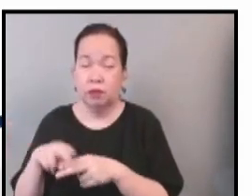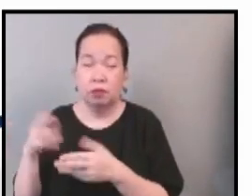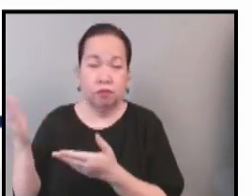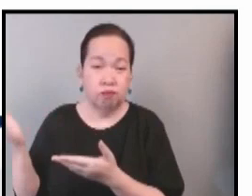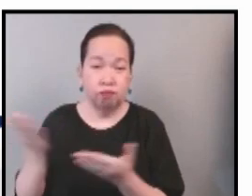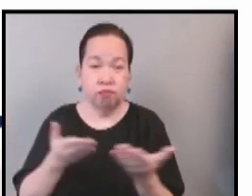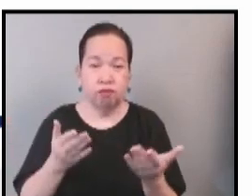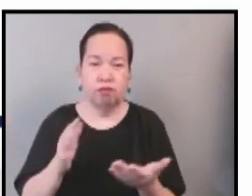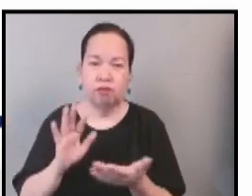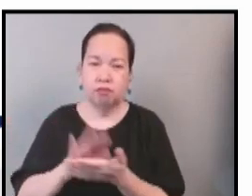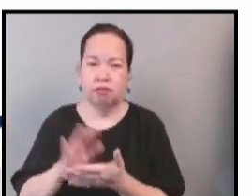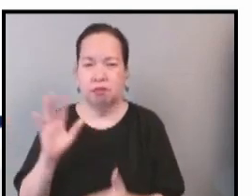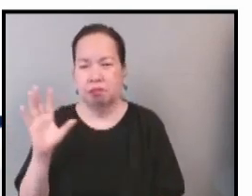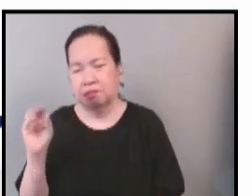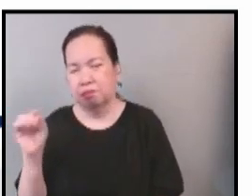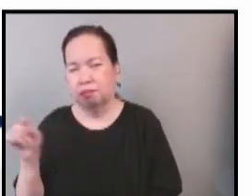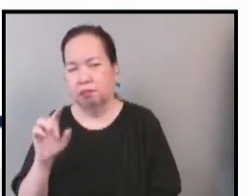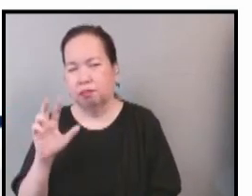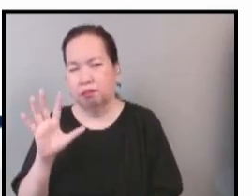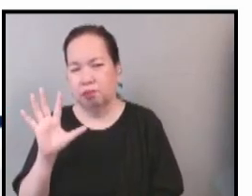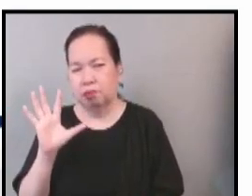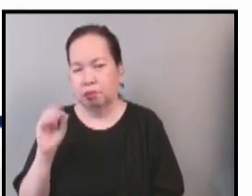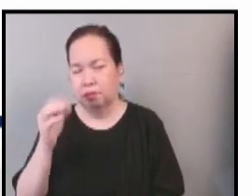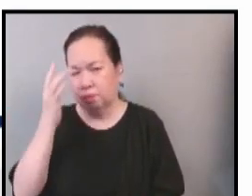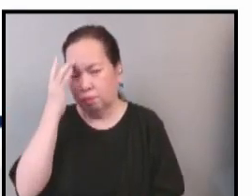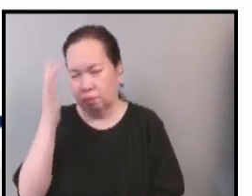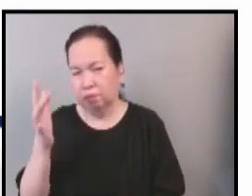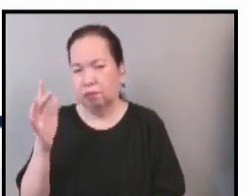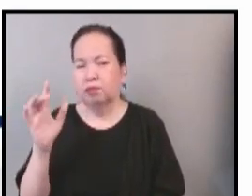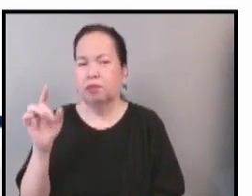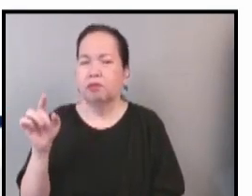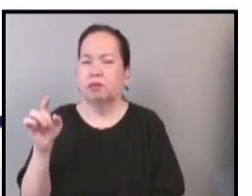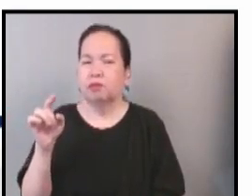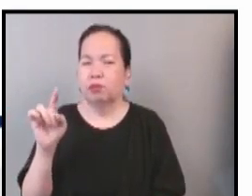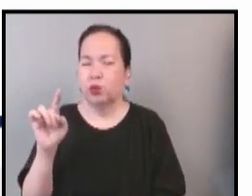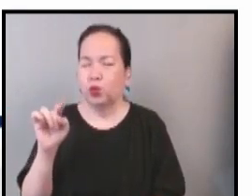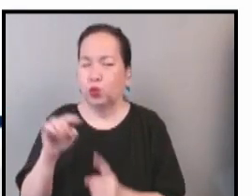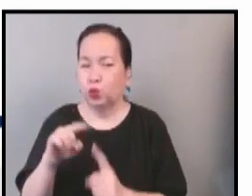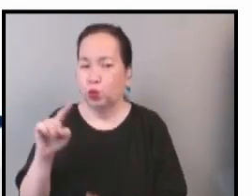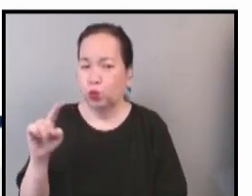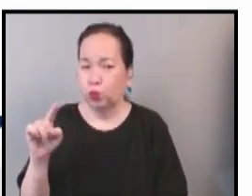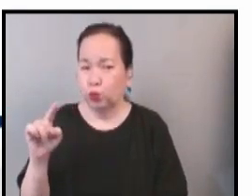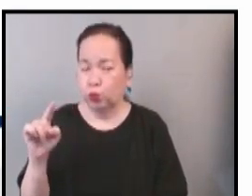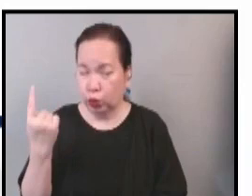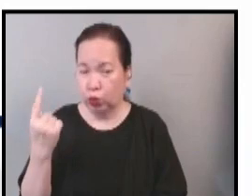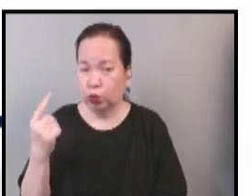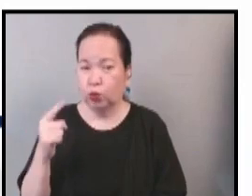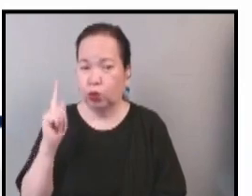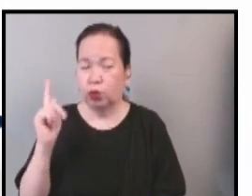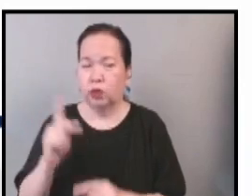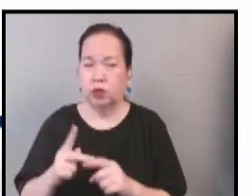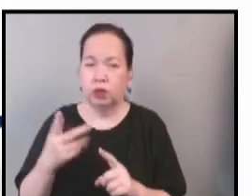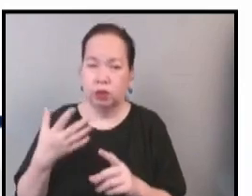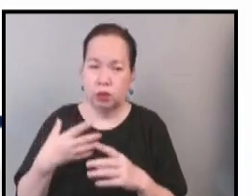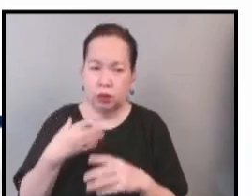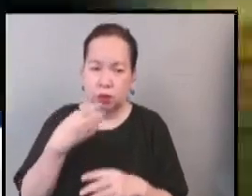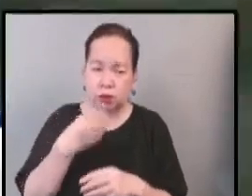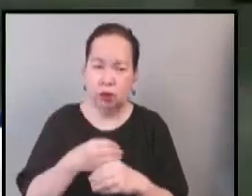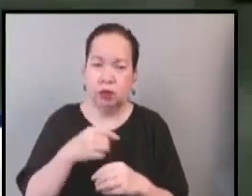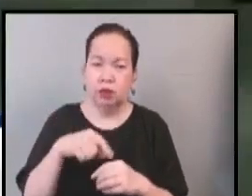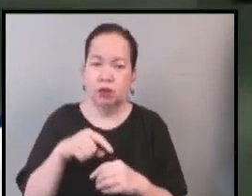50 centavos to 1 pesos per kilo ang impact ng diesel